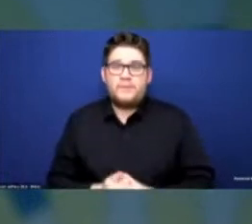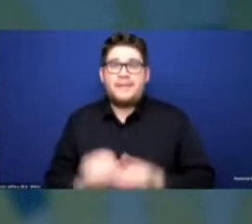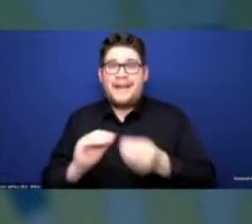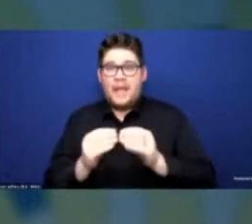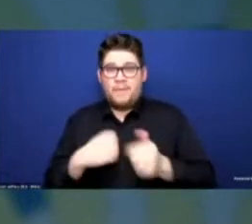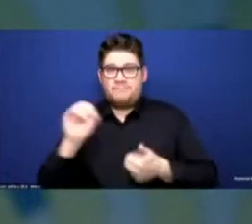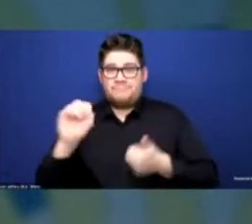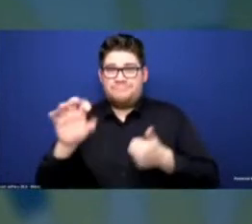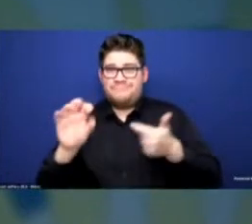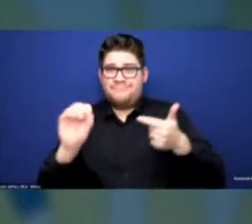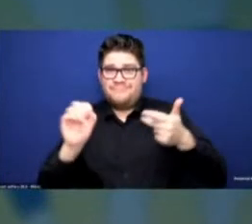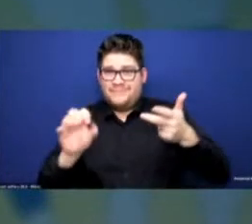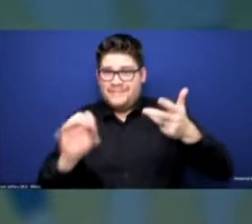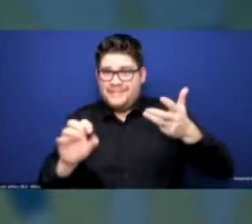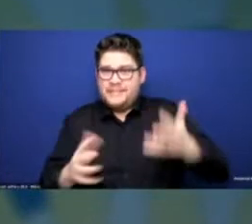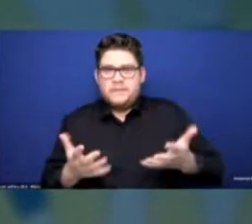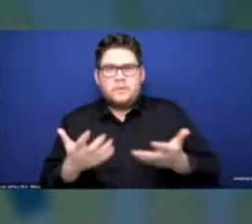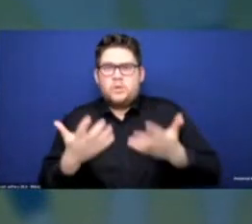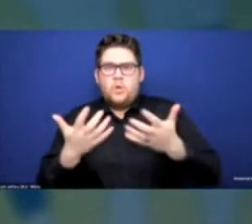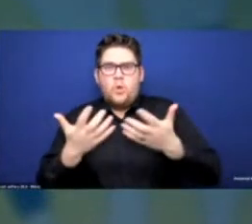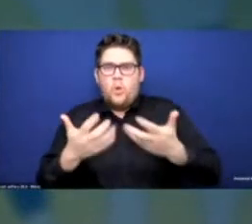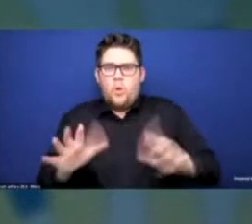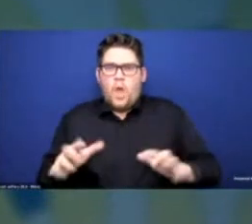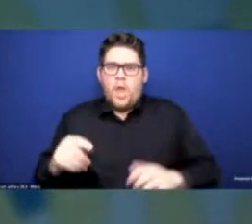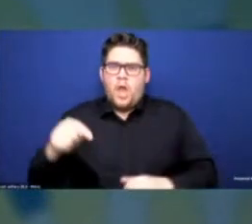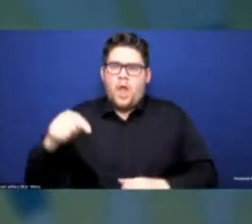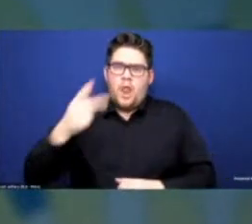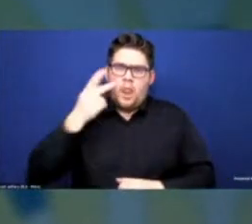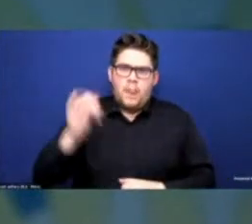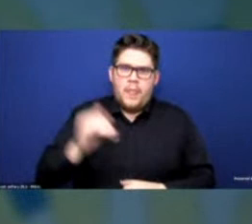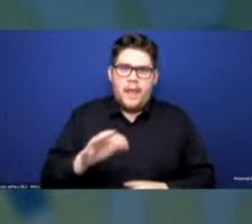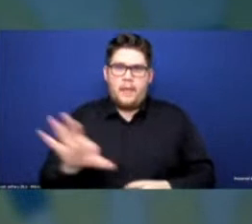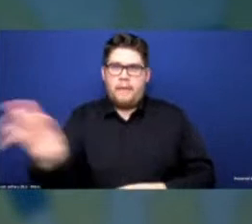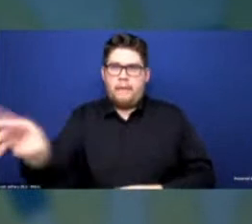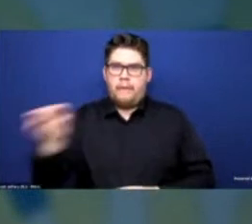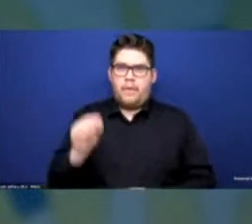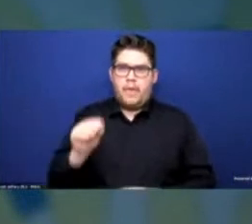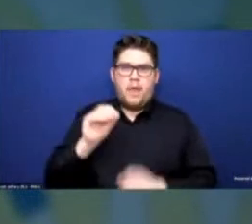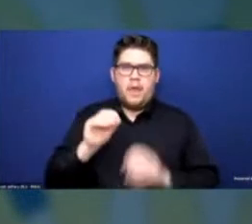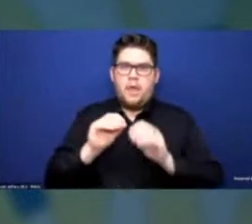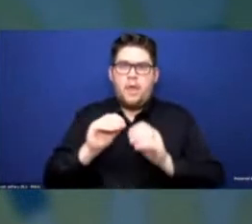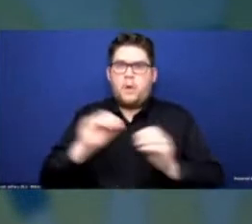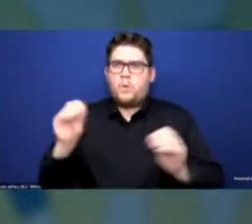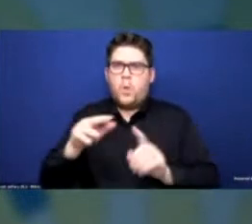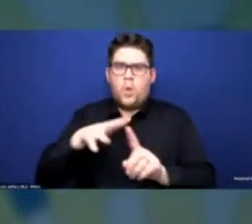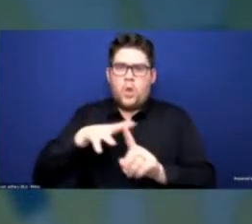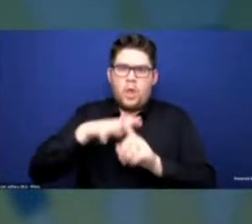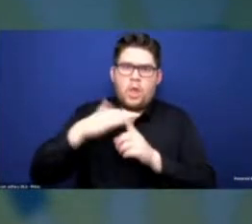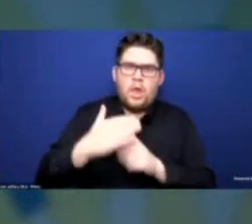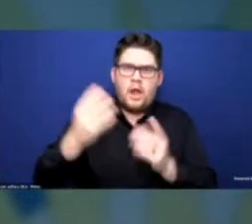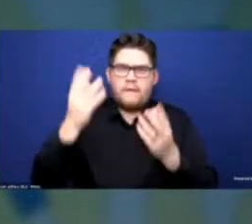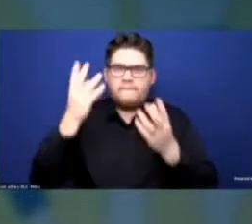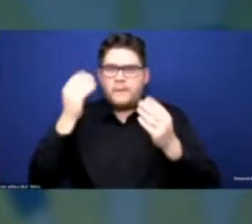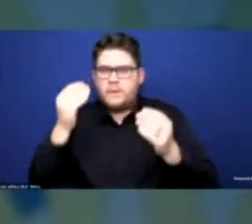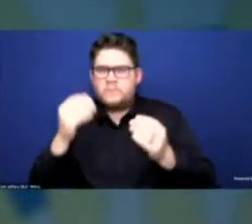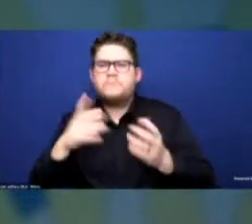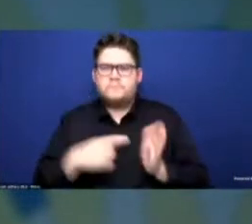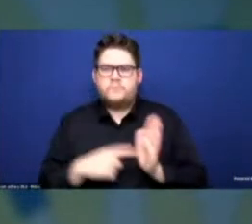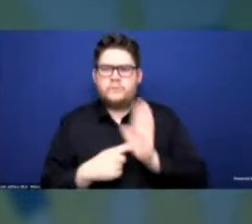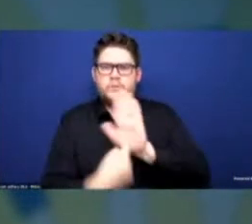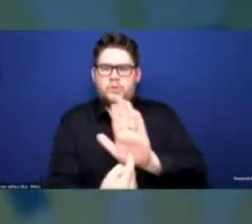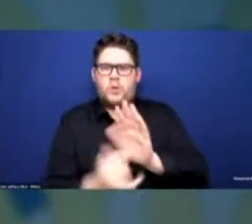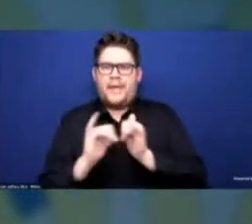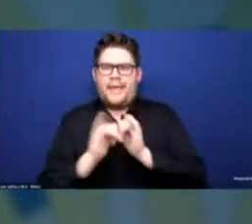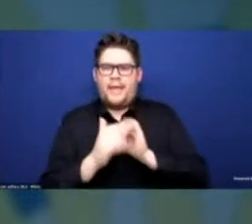拜核酸检测呢要1-2天就能够出来结果。 Over the last few months, since variants